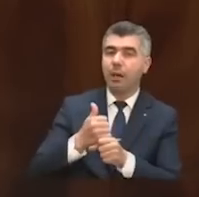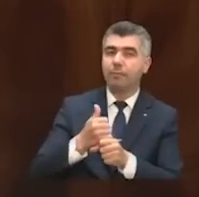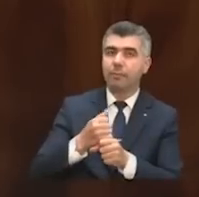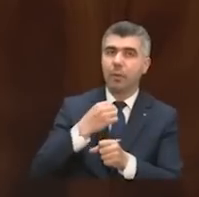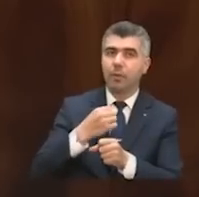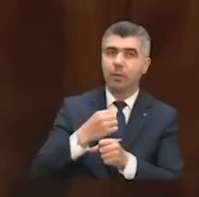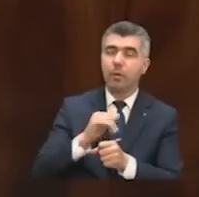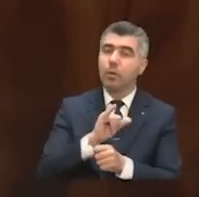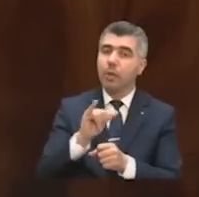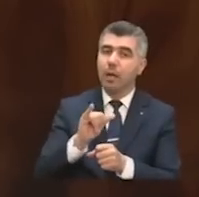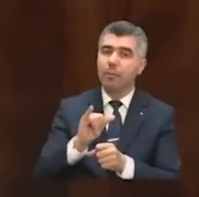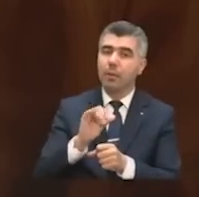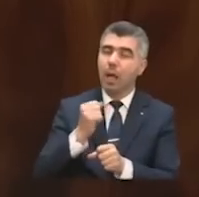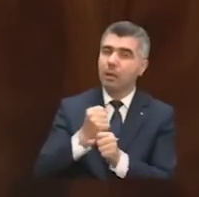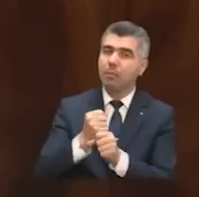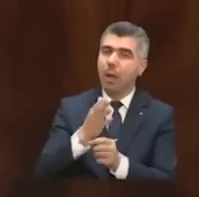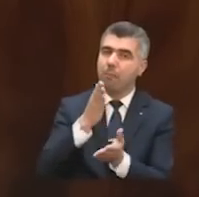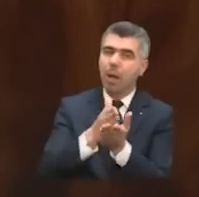ما كنتش كنحلق أنا كنت كنخدم